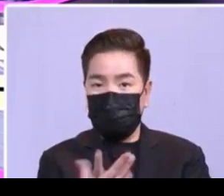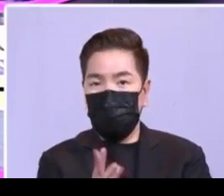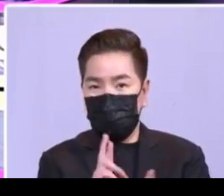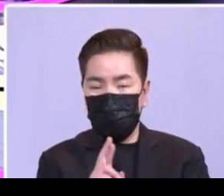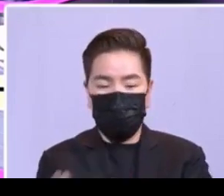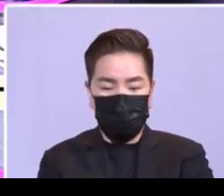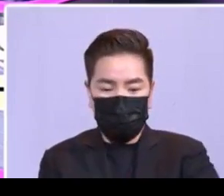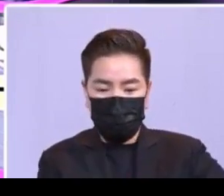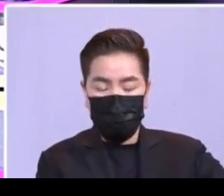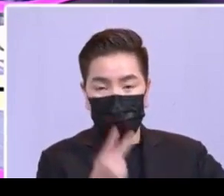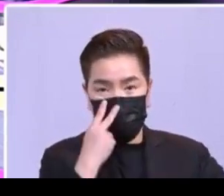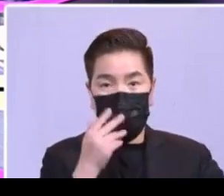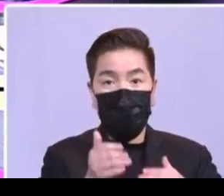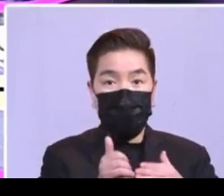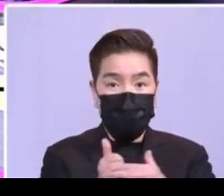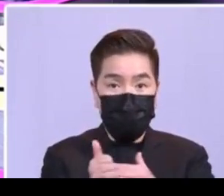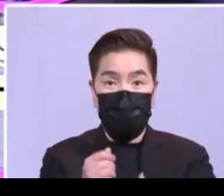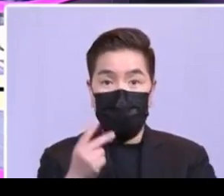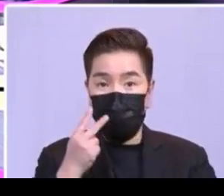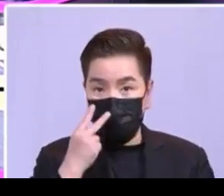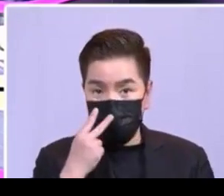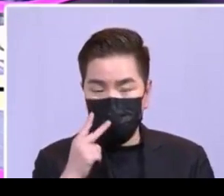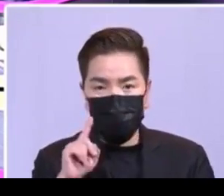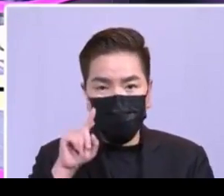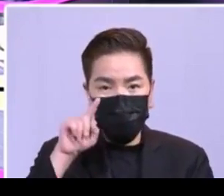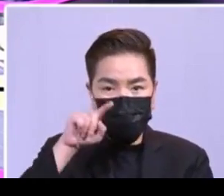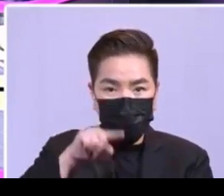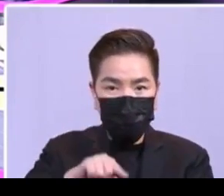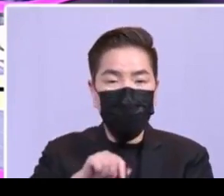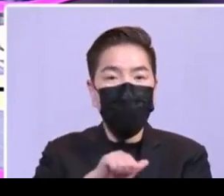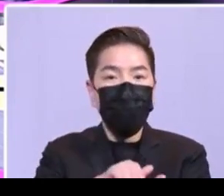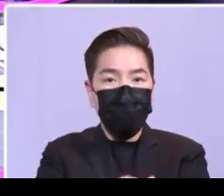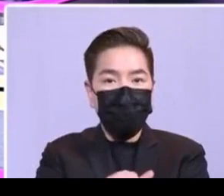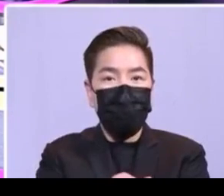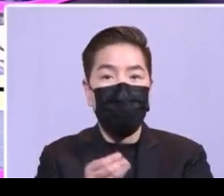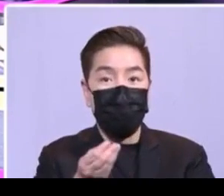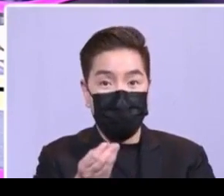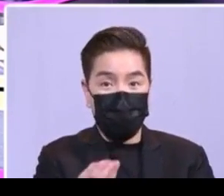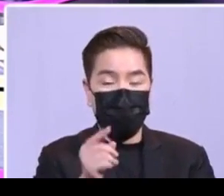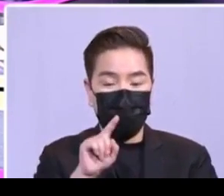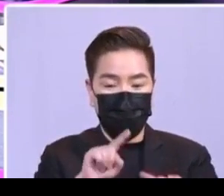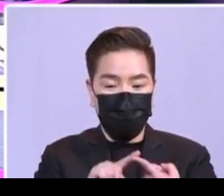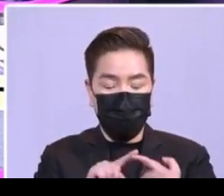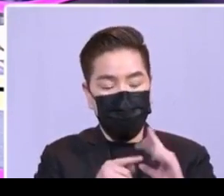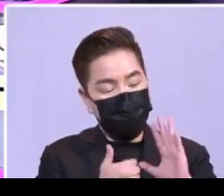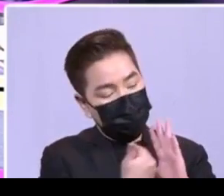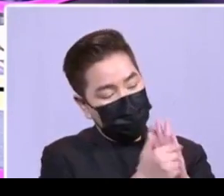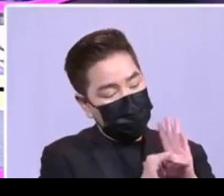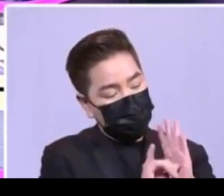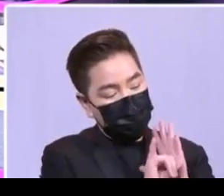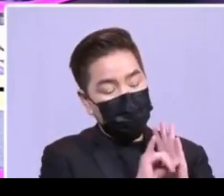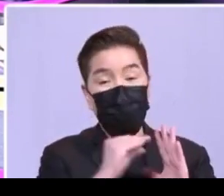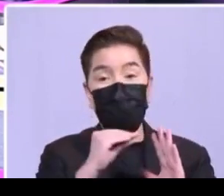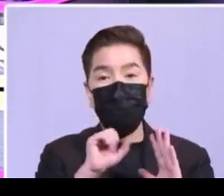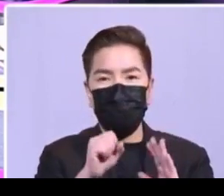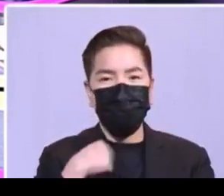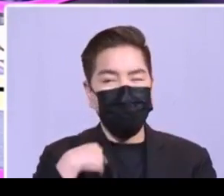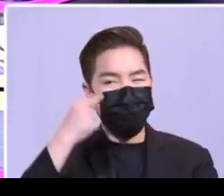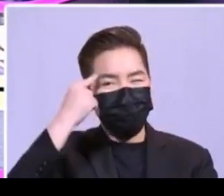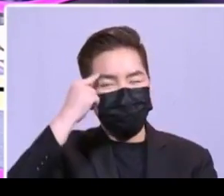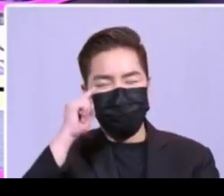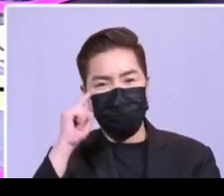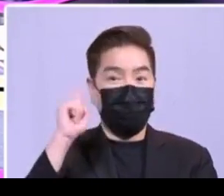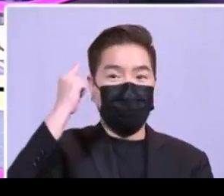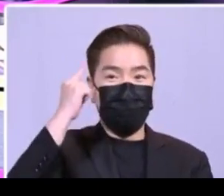รื่องของอุบัติเหตุเดี๋ยวจะพาไปดูจุดให้บริการประชาชนจุดหนึ่งที่จังหวัดยโสธรที่นั่นเขามีไอเดียที่ดีฮะเ